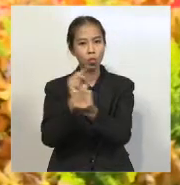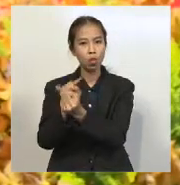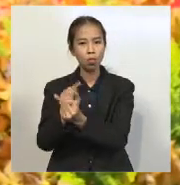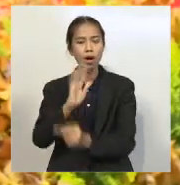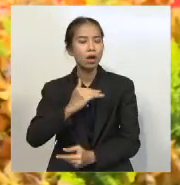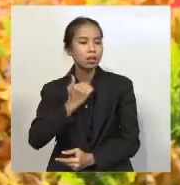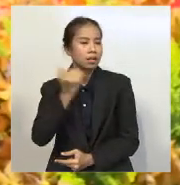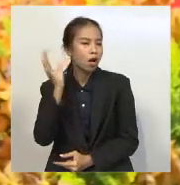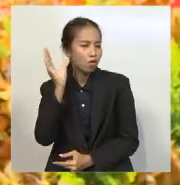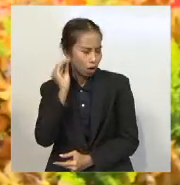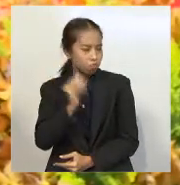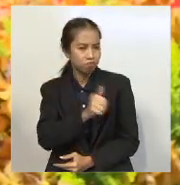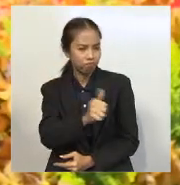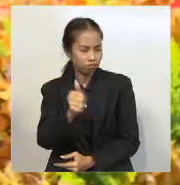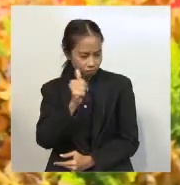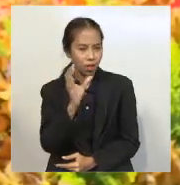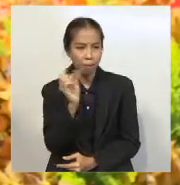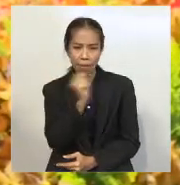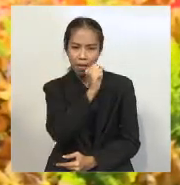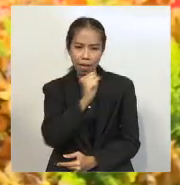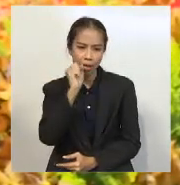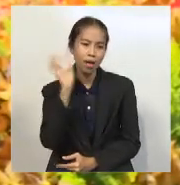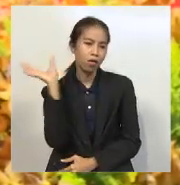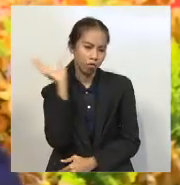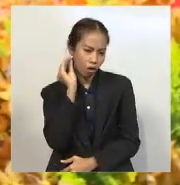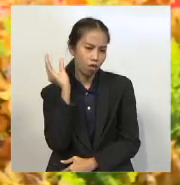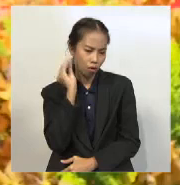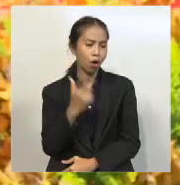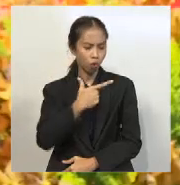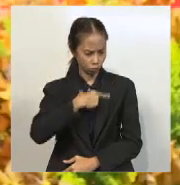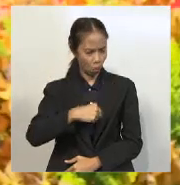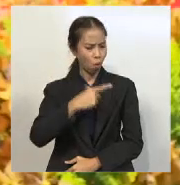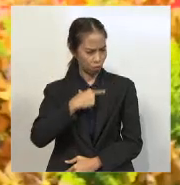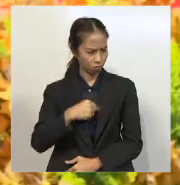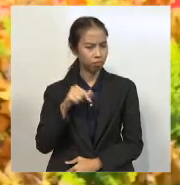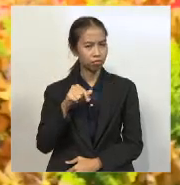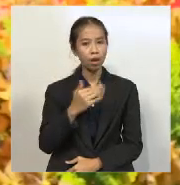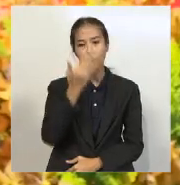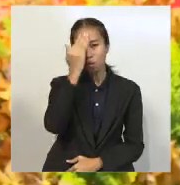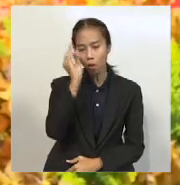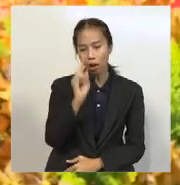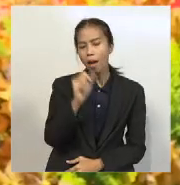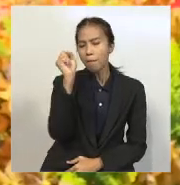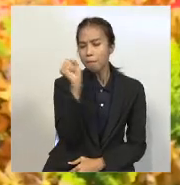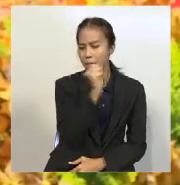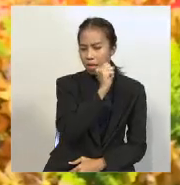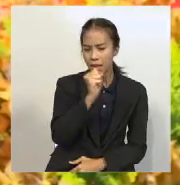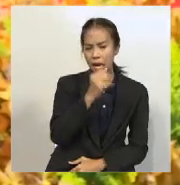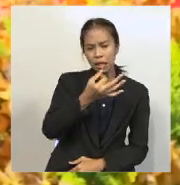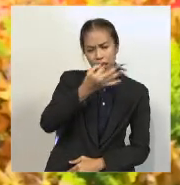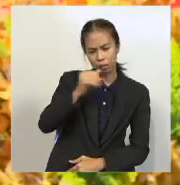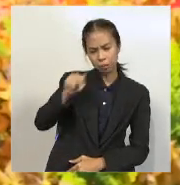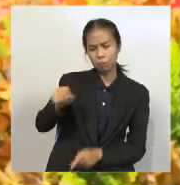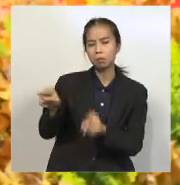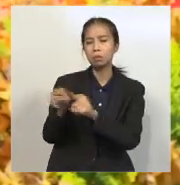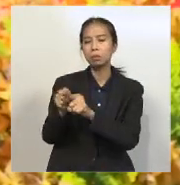ทุกความเพลงในทุกประเภทอยู่แล้วนะครับแล้วก็ชอบศิลปินทุกคนเพราะว่าถือเป็นคนที่สร้าง